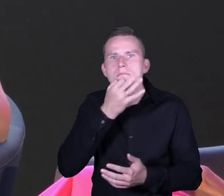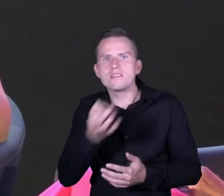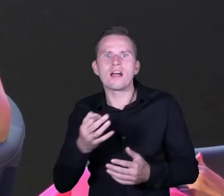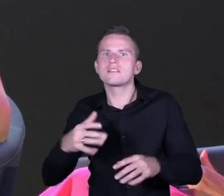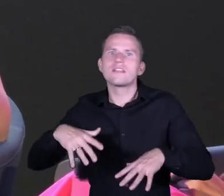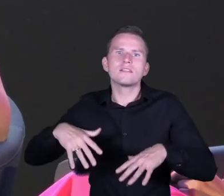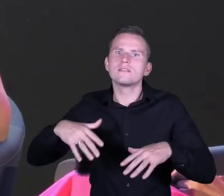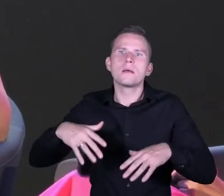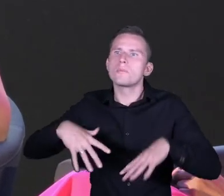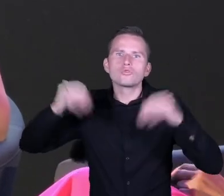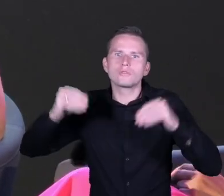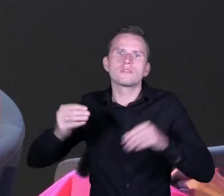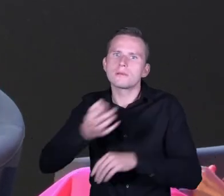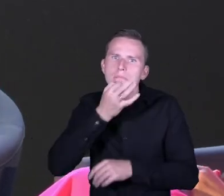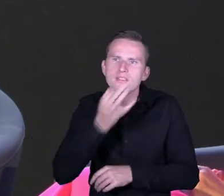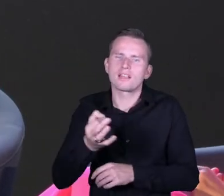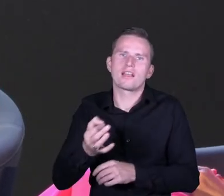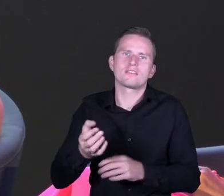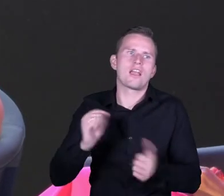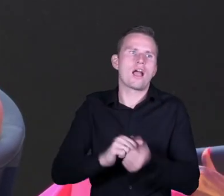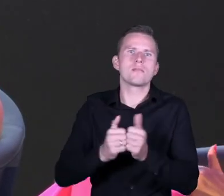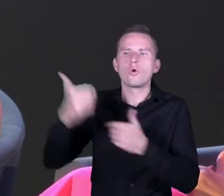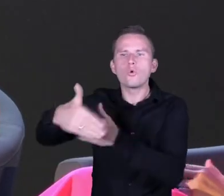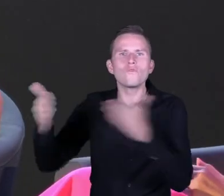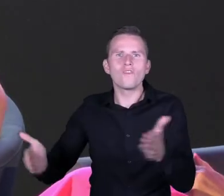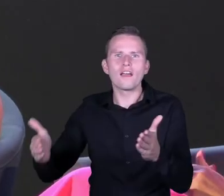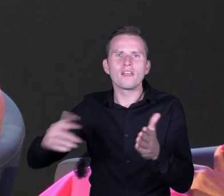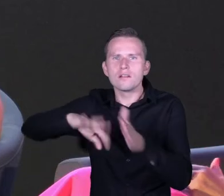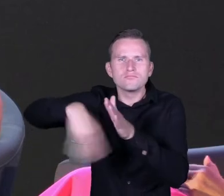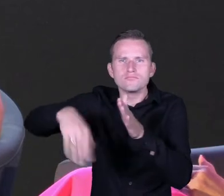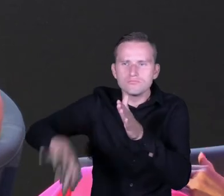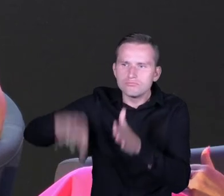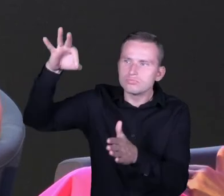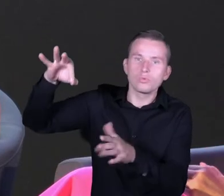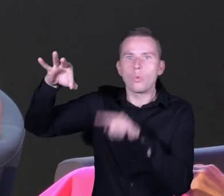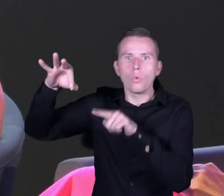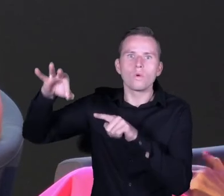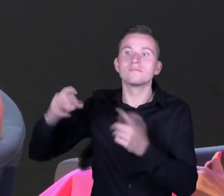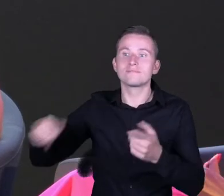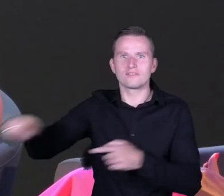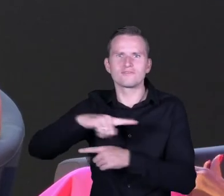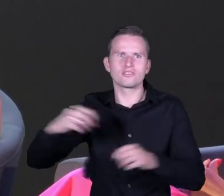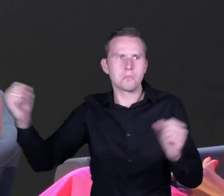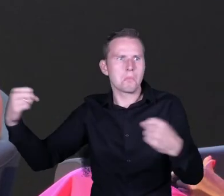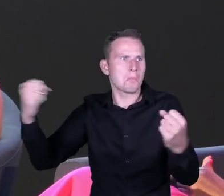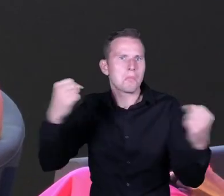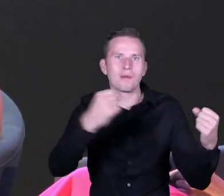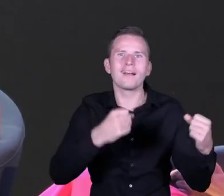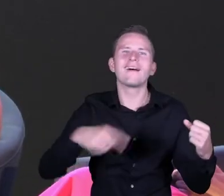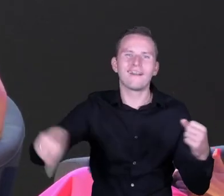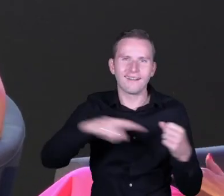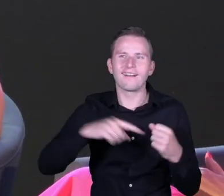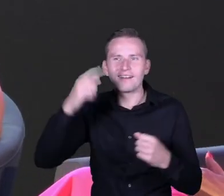wejście albo kuferek rozmaitości, to tutaj wszyscy kiwają głową ze zrozumieniem i to pokazuje, że jesteśmy już w innym